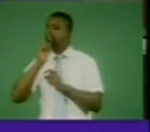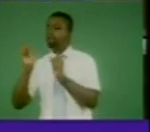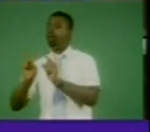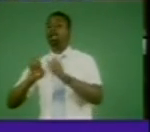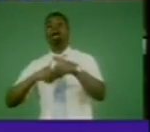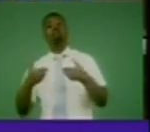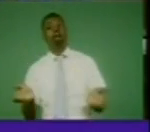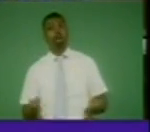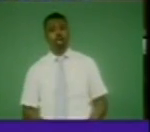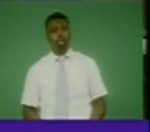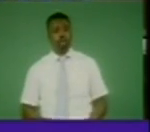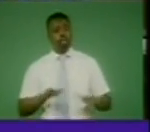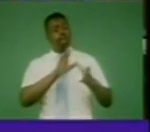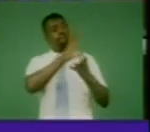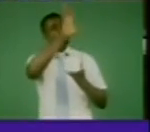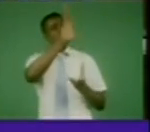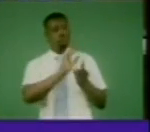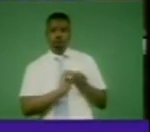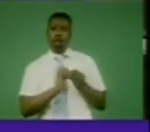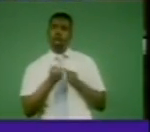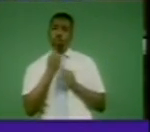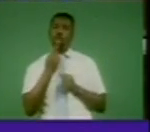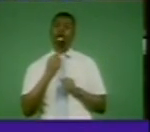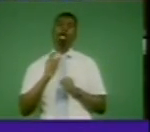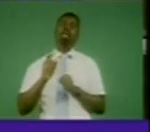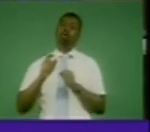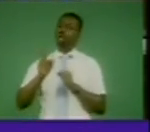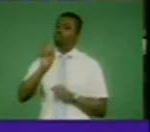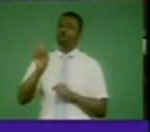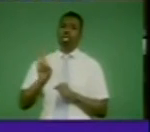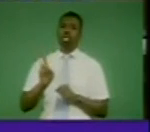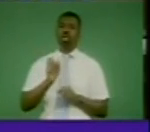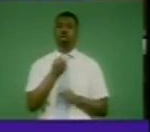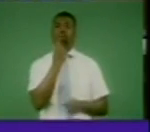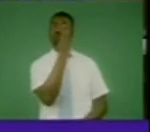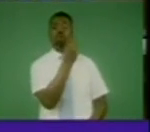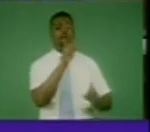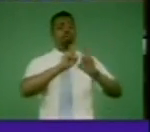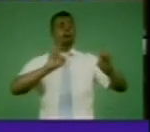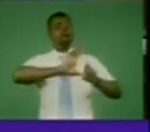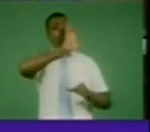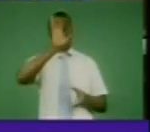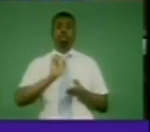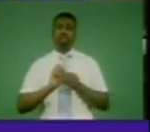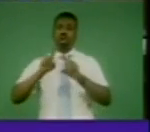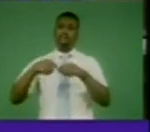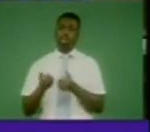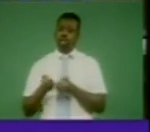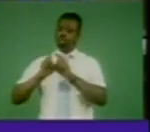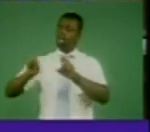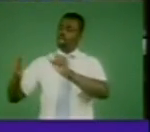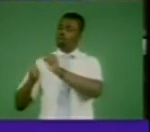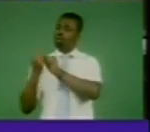Jumla ya kura za hapana ilikuwa ni kura moja kwenye ibara zote, isipokuwa ibara ya 14 na ibara